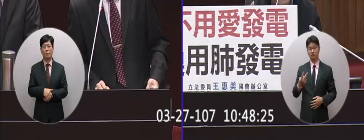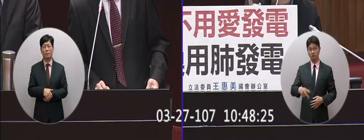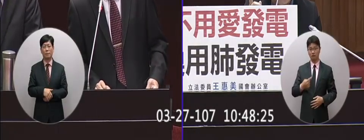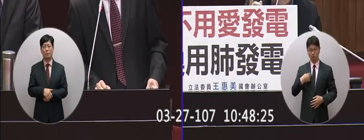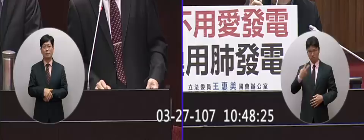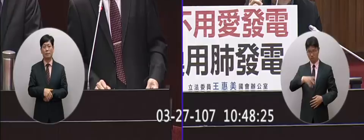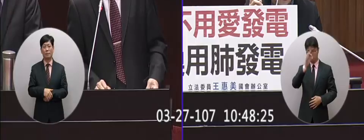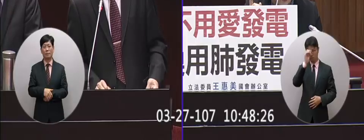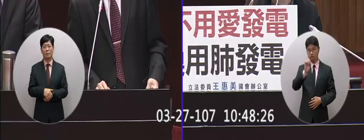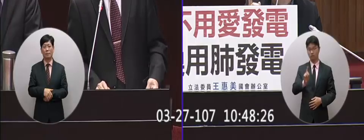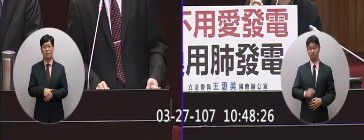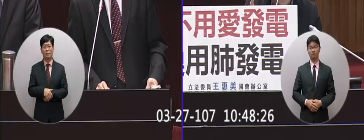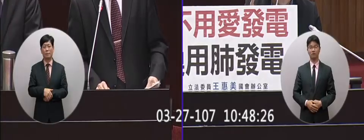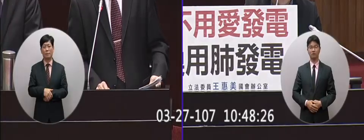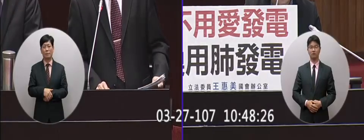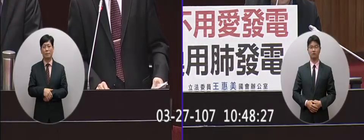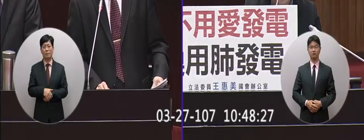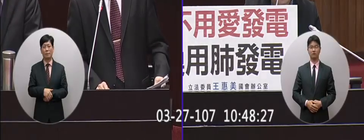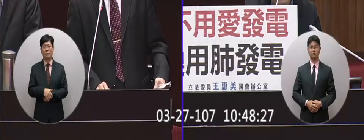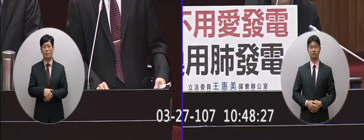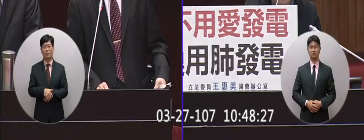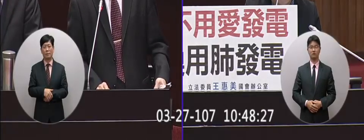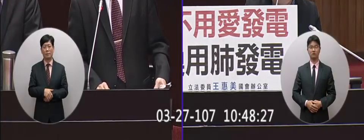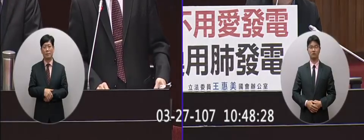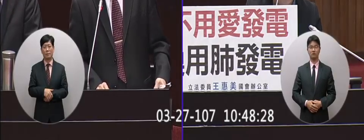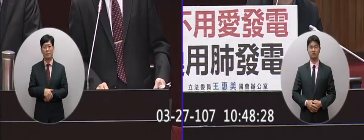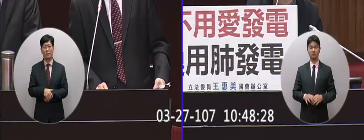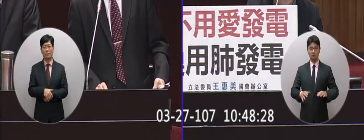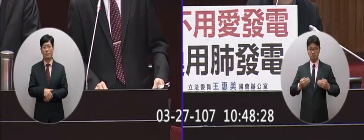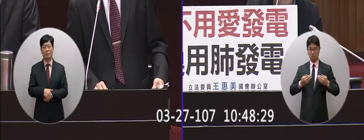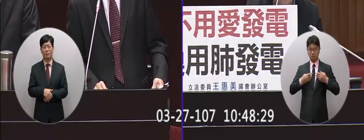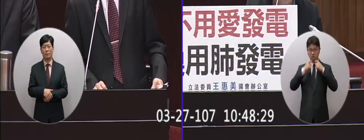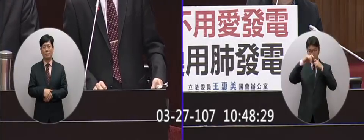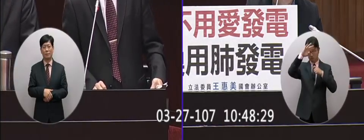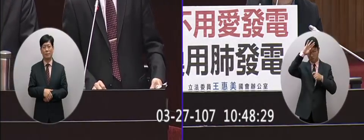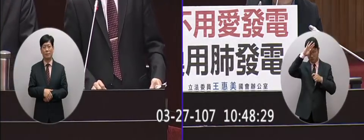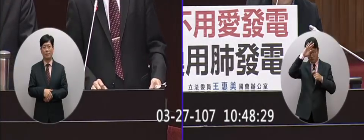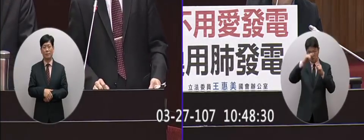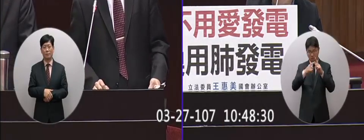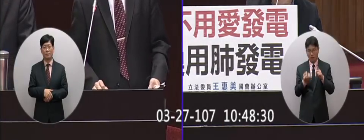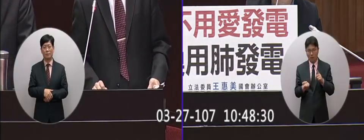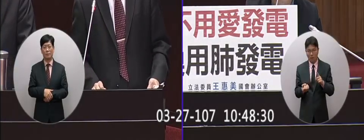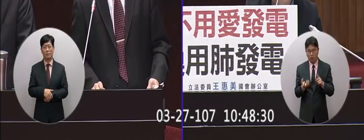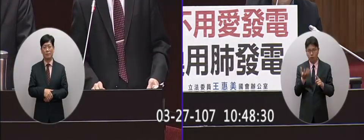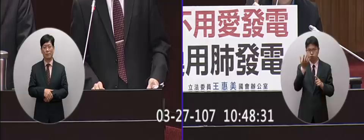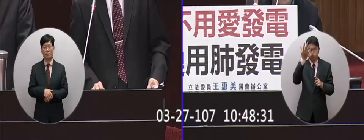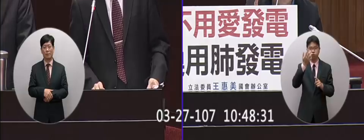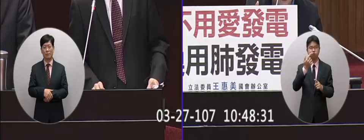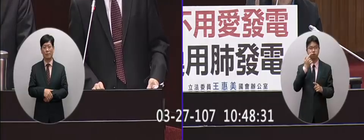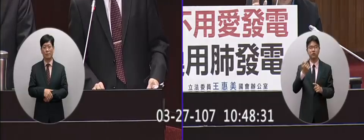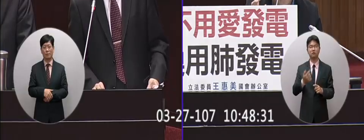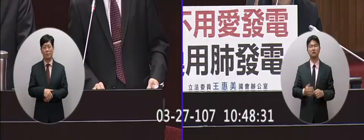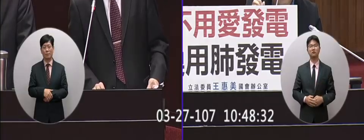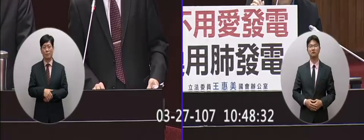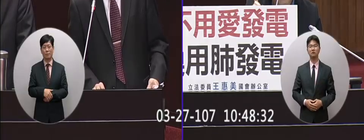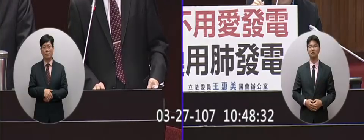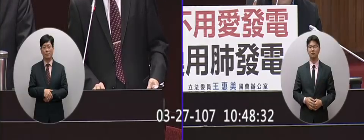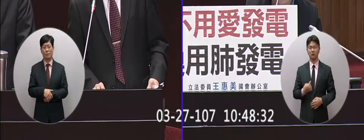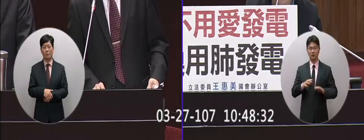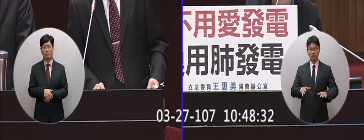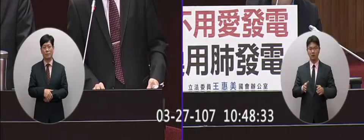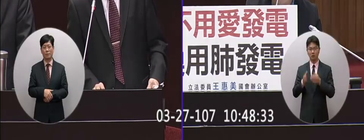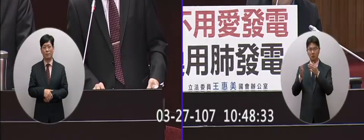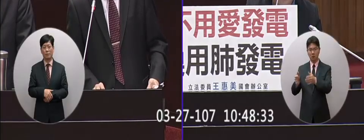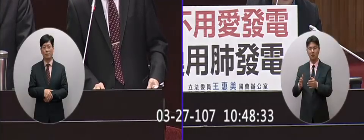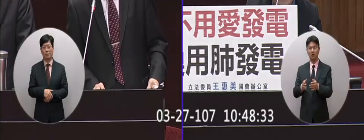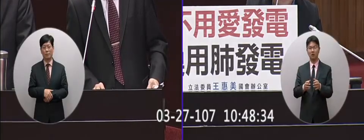看。我们真的是对于肺癌的这个比率真的是加了非常的多、哦、那我这要替中